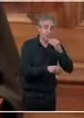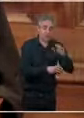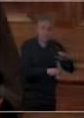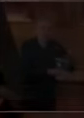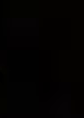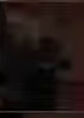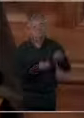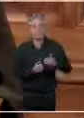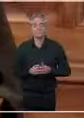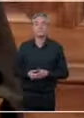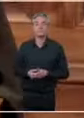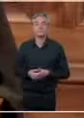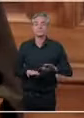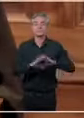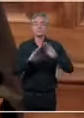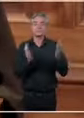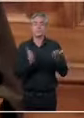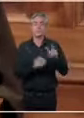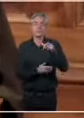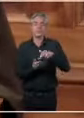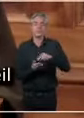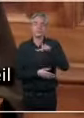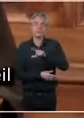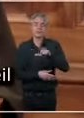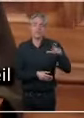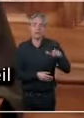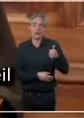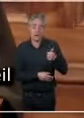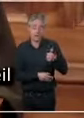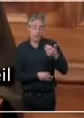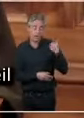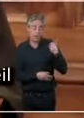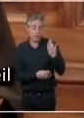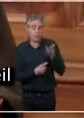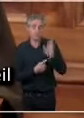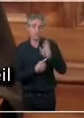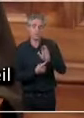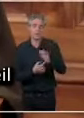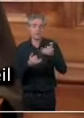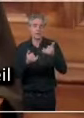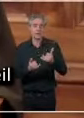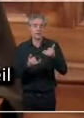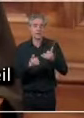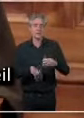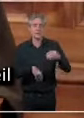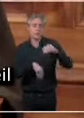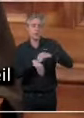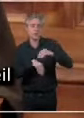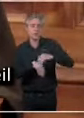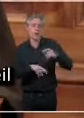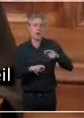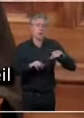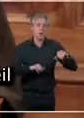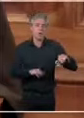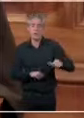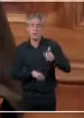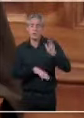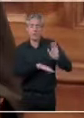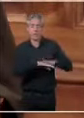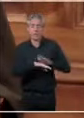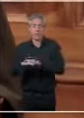ces appels à projets. Donc en 2021, j'étais venue vous présenter à ce conseil un premier appel à